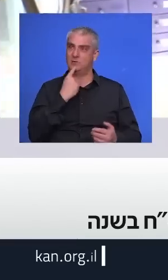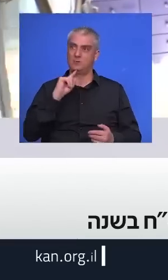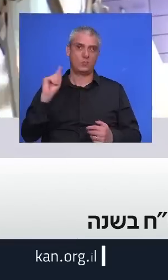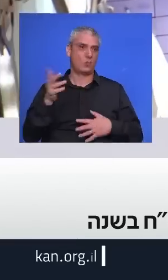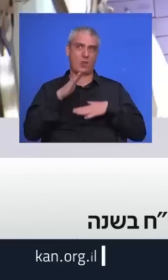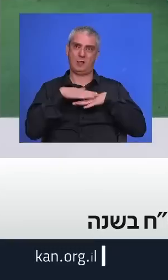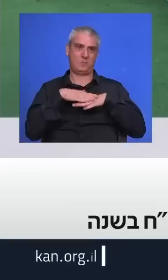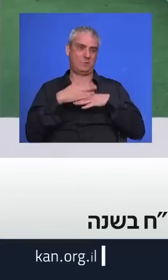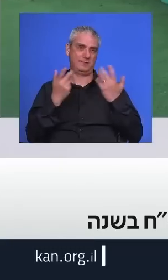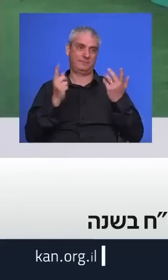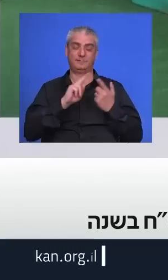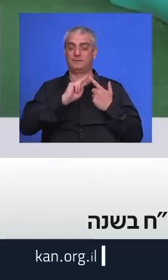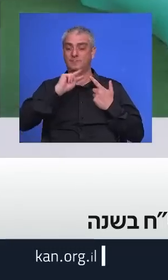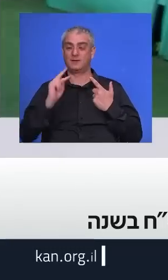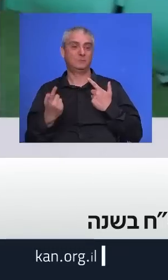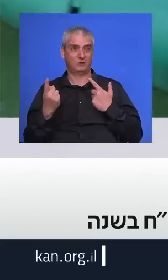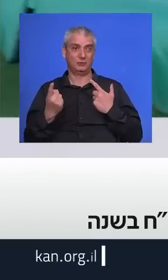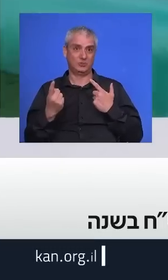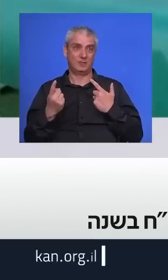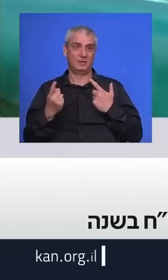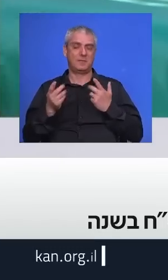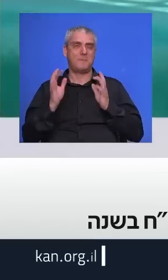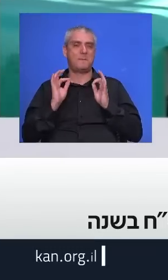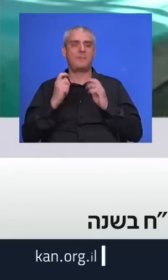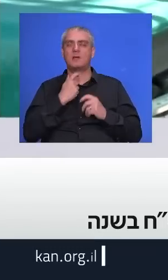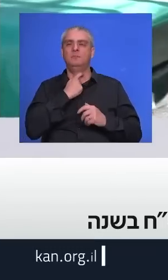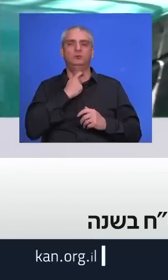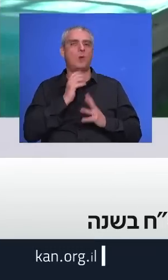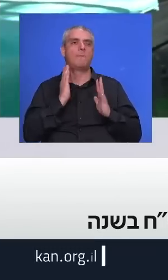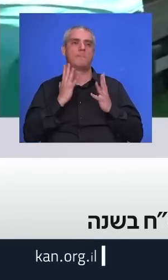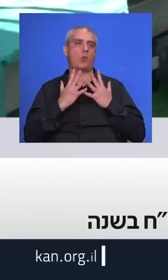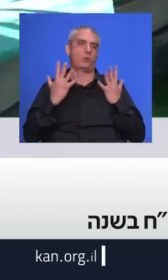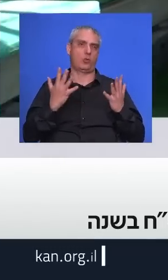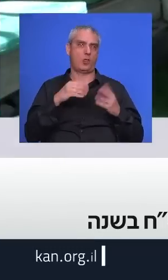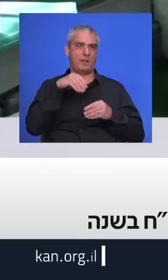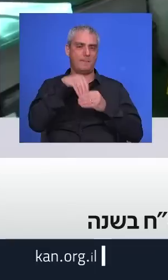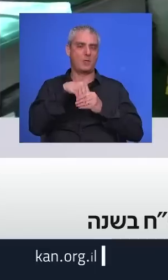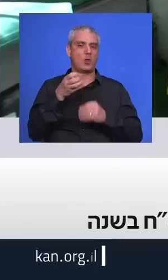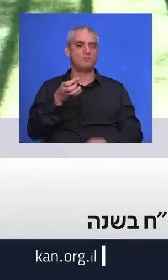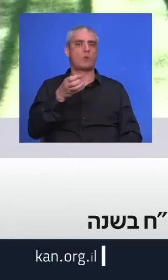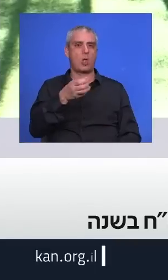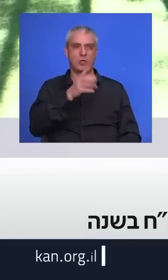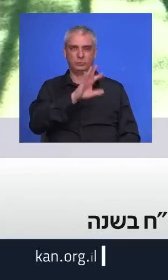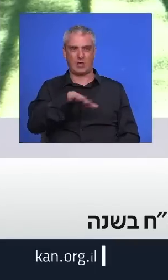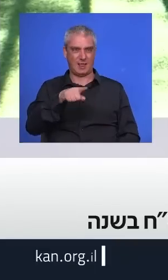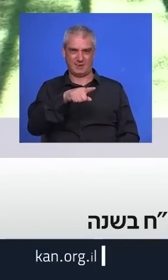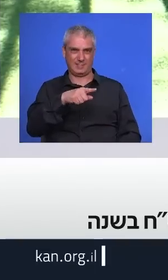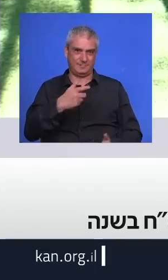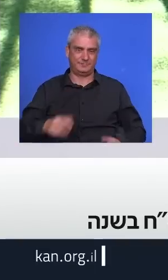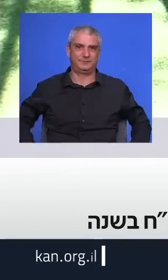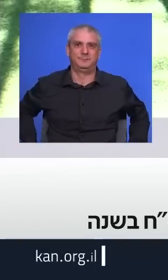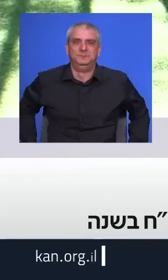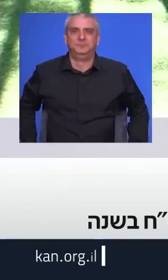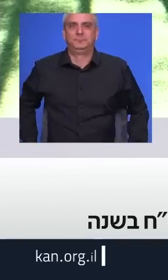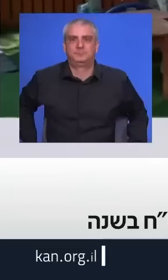המומחים. ומהצד השני, באמת המצוקה מאוד מאוד גדולה במעונות היום שכעת הם